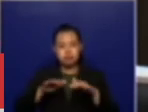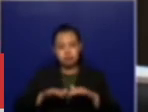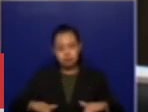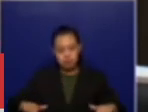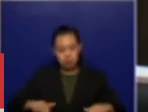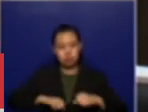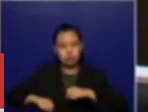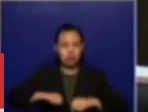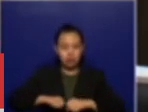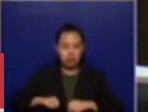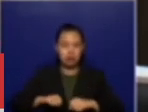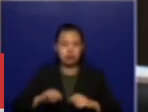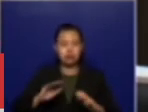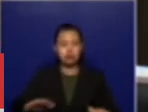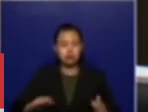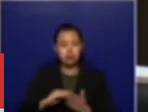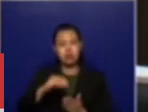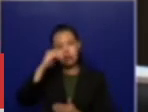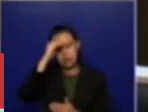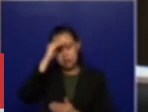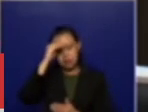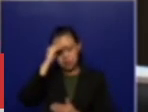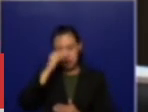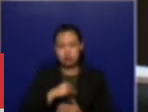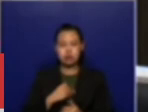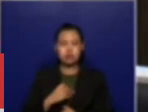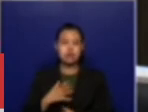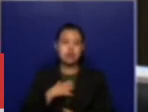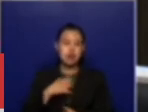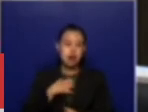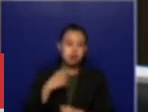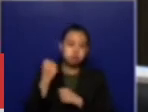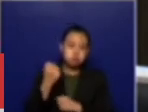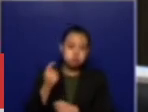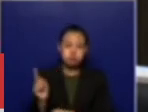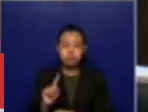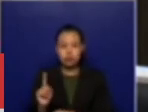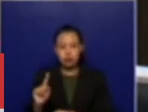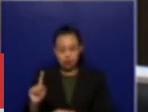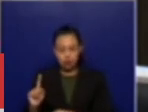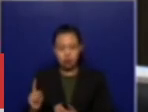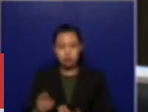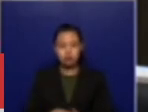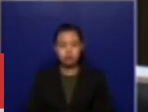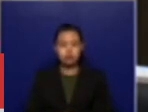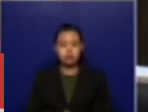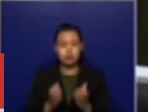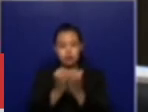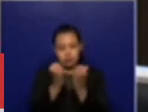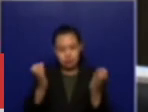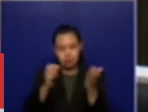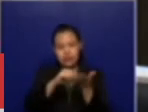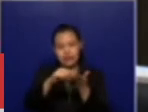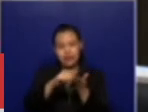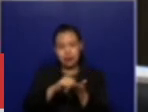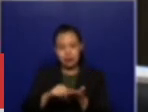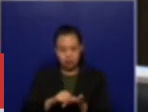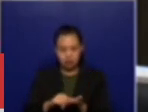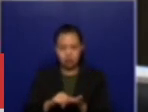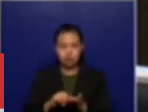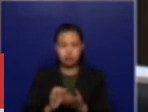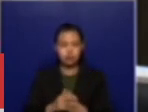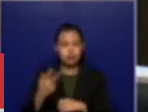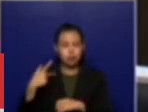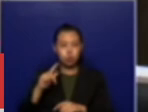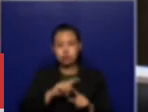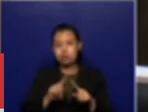าชนครับรวมไปถึงเรื่องของแนวทางในการแก้ไขรัฐธรรมนูญแล้วก็อีกหลายเรื่องครับที่เป็นประโยชน์ที่ได้กราบเรียนท่านประ